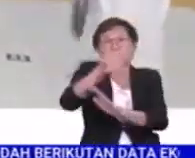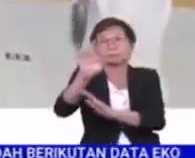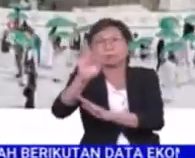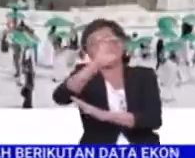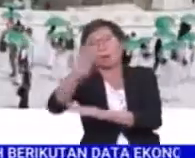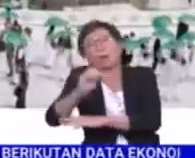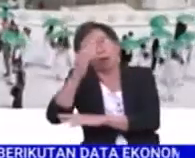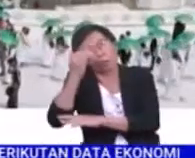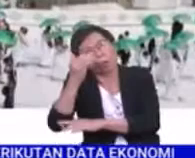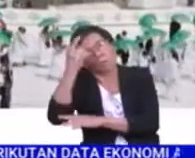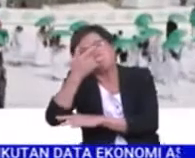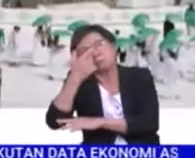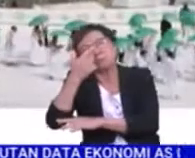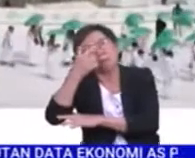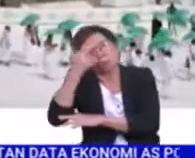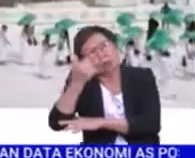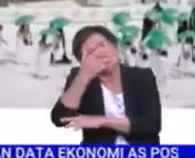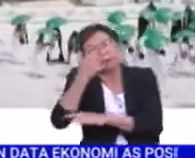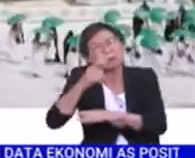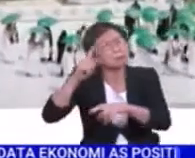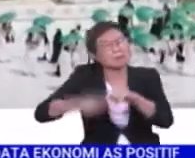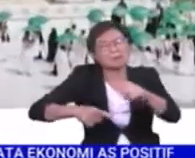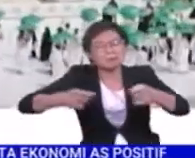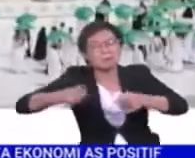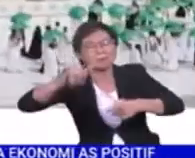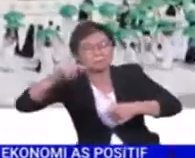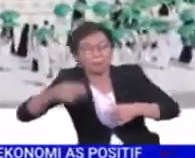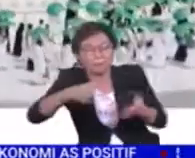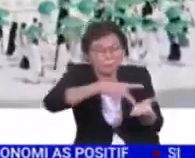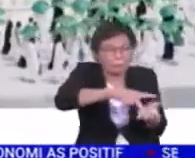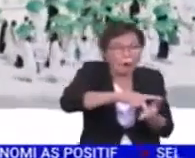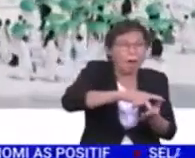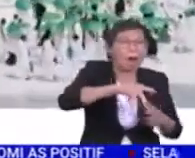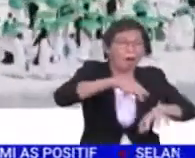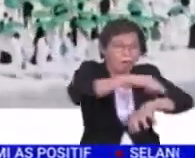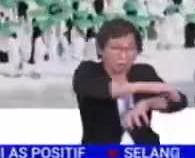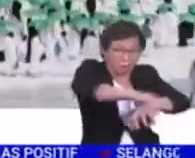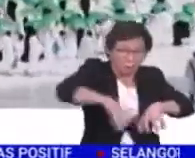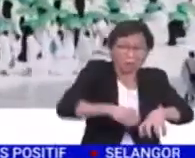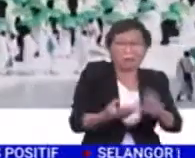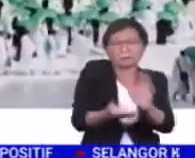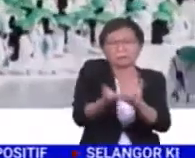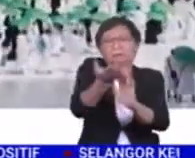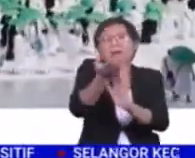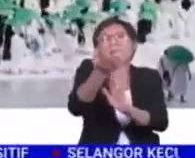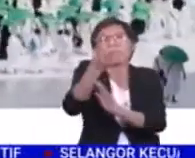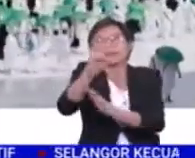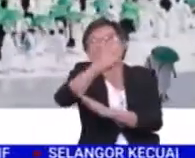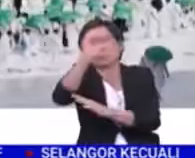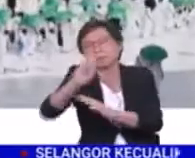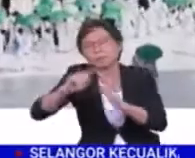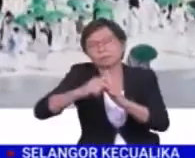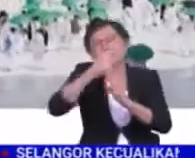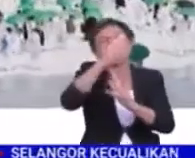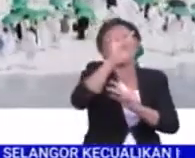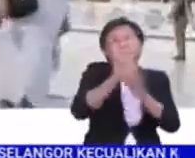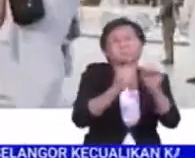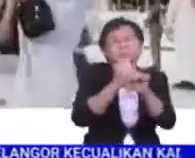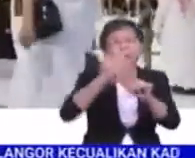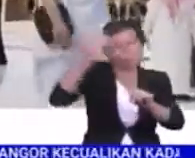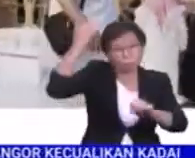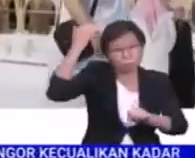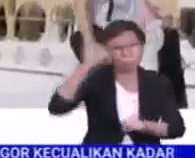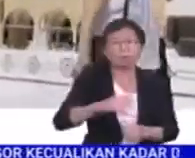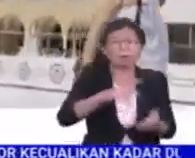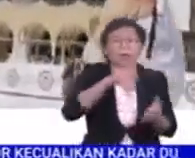139-148 kawalan 3G namun bayaran Haji hanya meningkat menambah 118 tahun lalu pihaknya juga telah